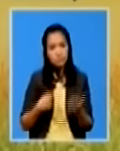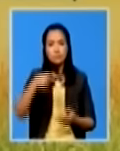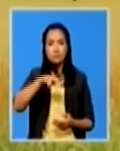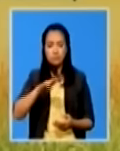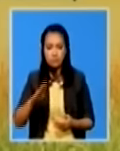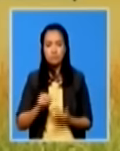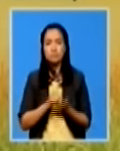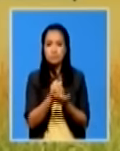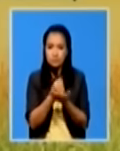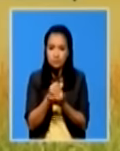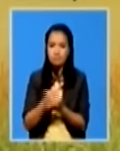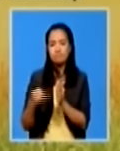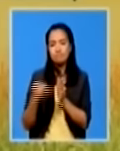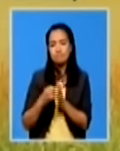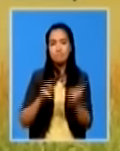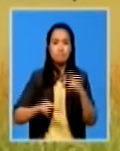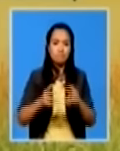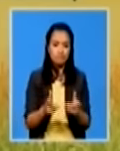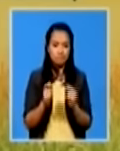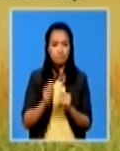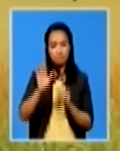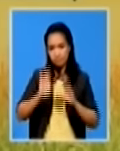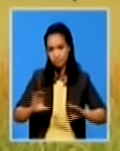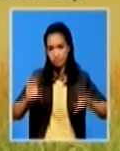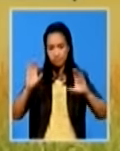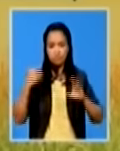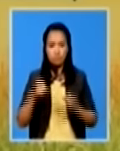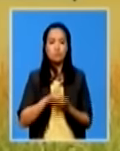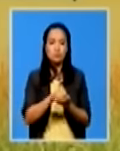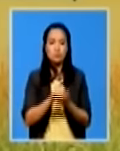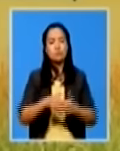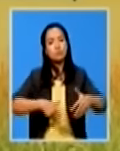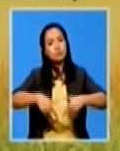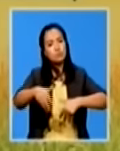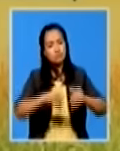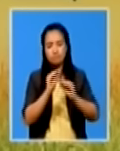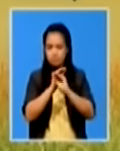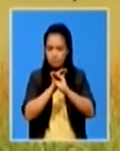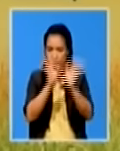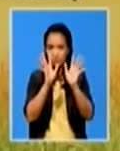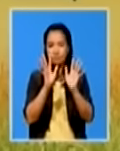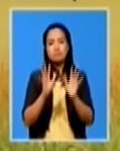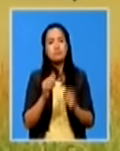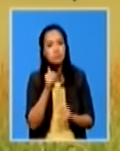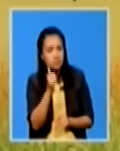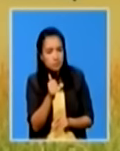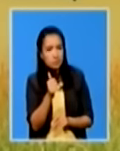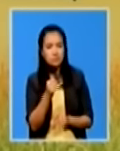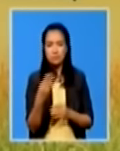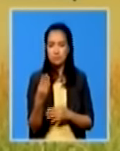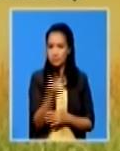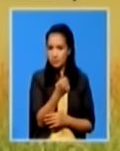อำนวยความสะดวกในการพิจารณาอนุญาตของทางราชการเพื่อให้มีการบริการประชาชนมีความชัดเจนโปร่งใสและร